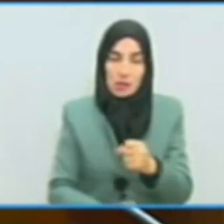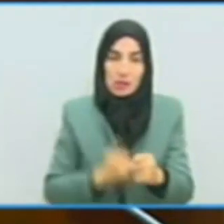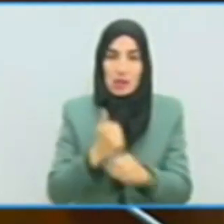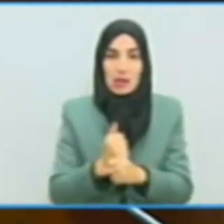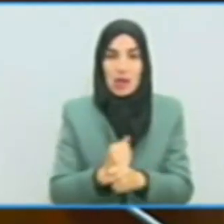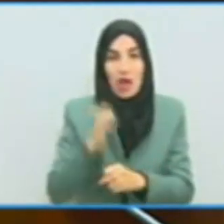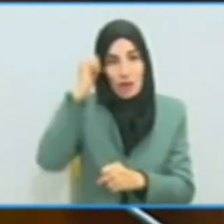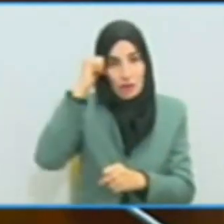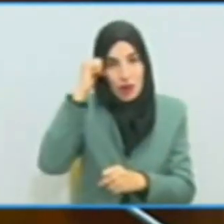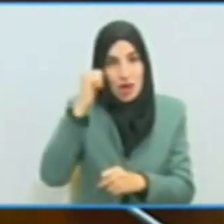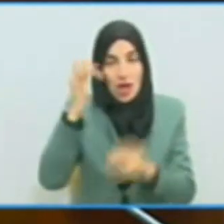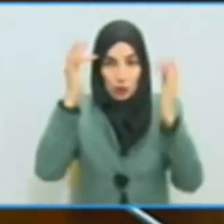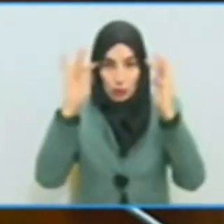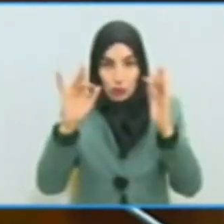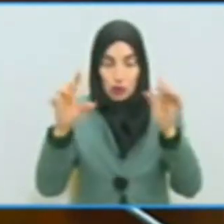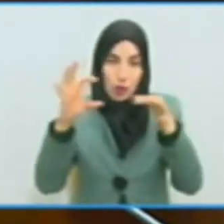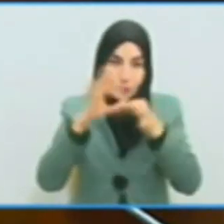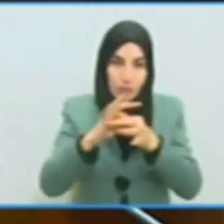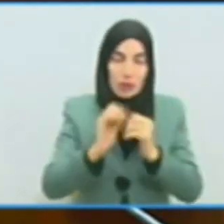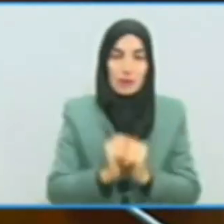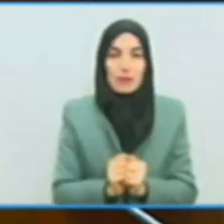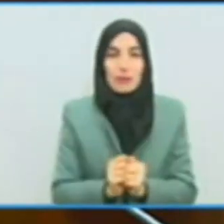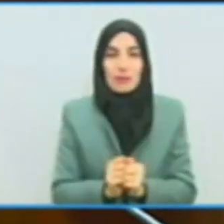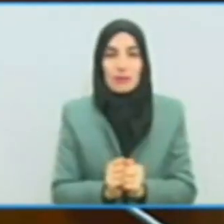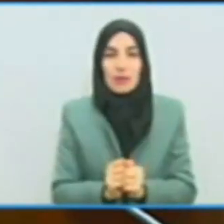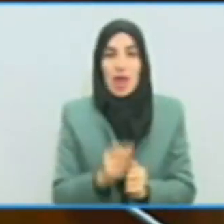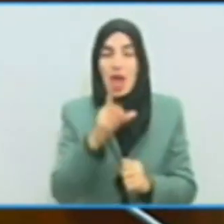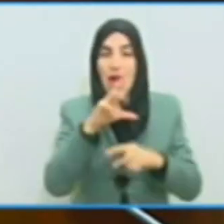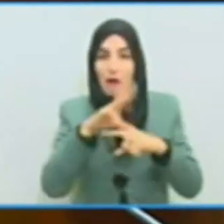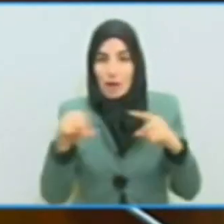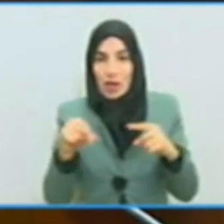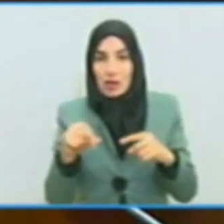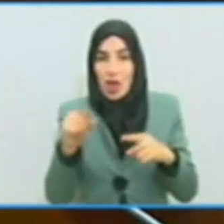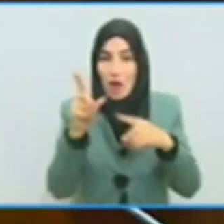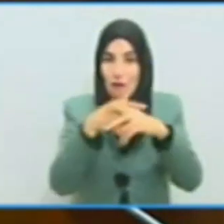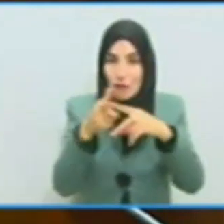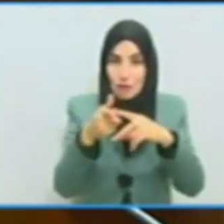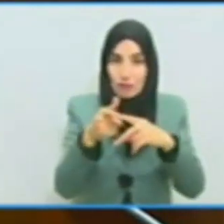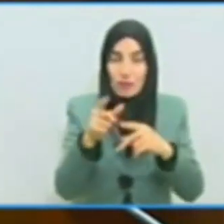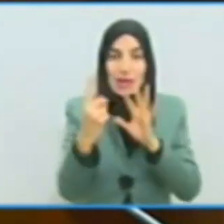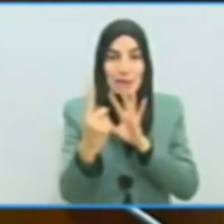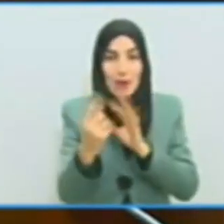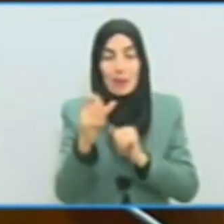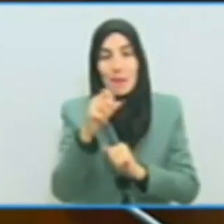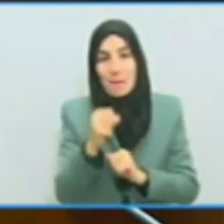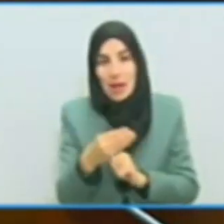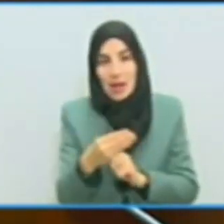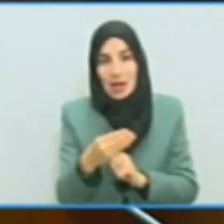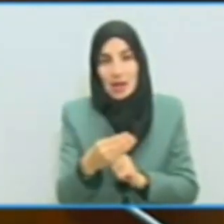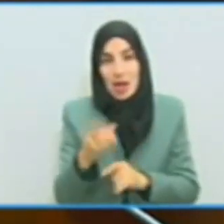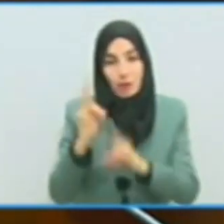للدراسات التراثية والثقافية المشتركة، وكذا على إنجاز فيلم مطول عن الإمام المغيلي يؤرخ